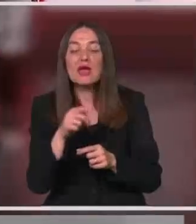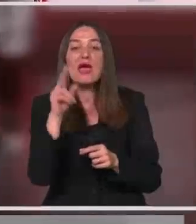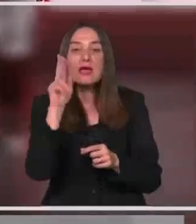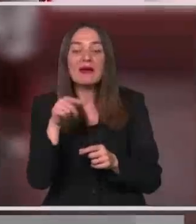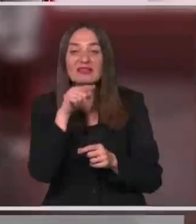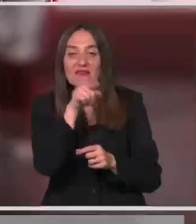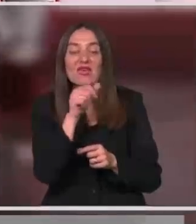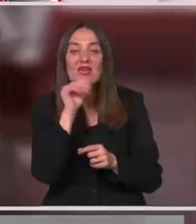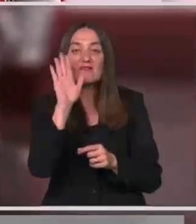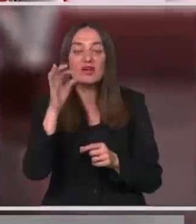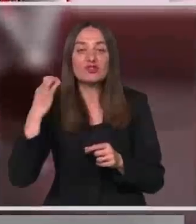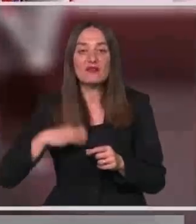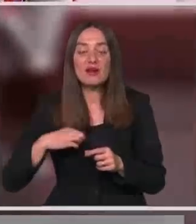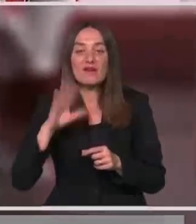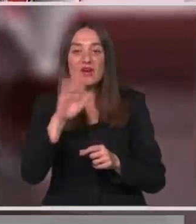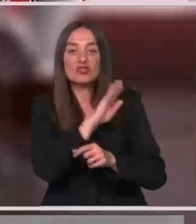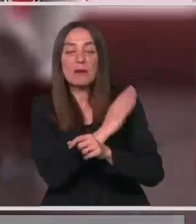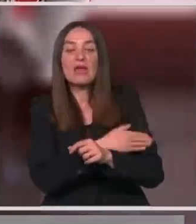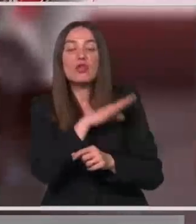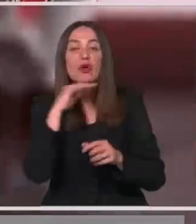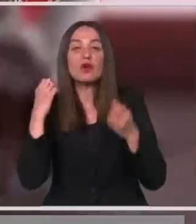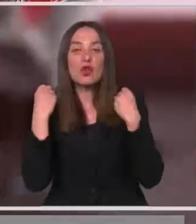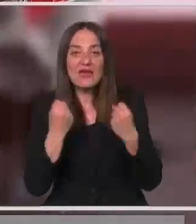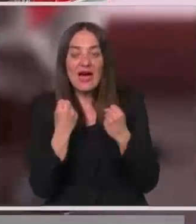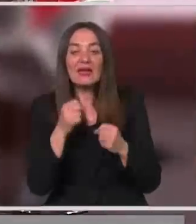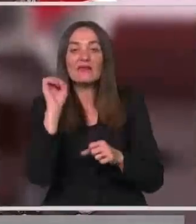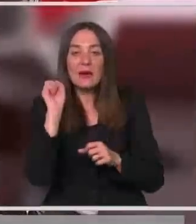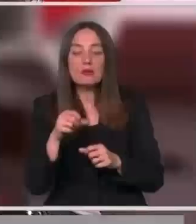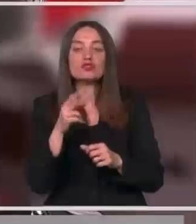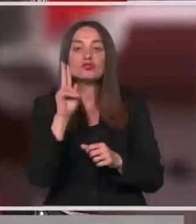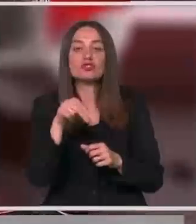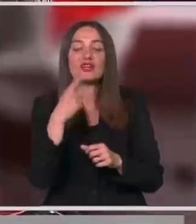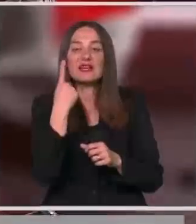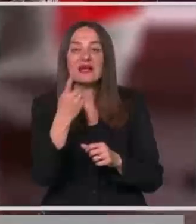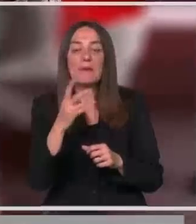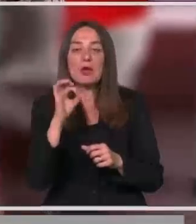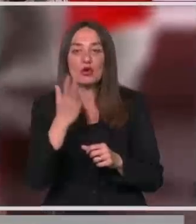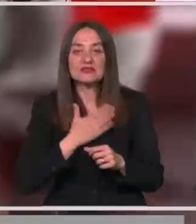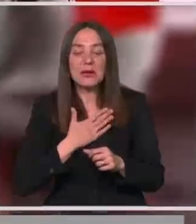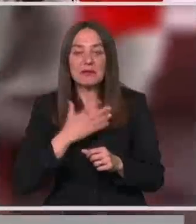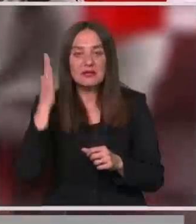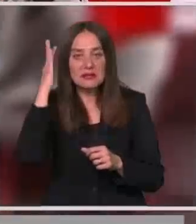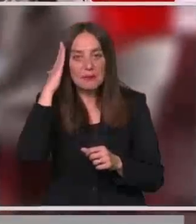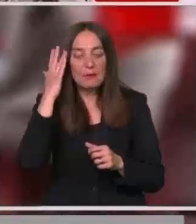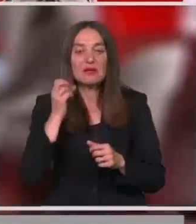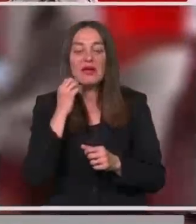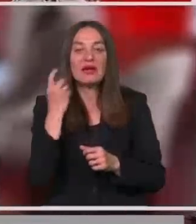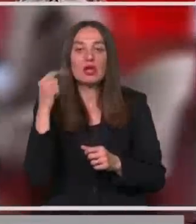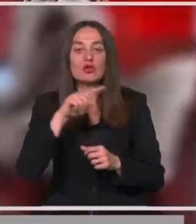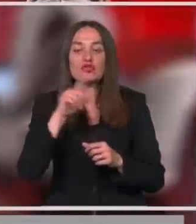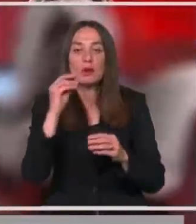imate vi vaše resurse, vaše kapacitete dovoljno jake da možete sami o sebi da se pobrinete kada dođe do